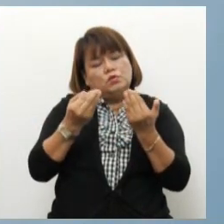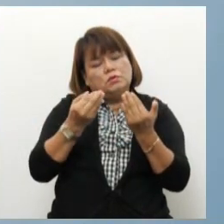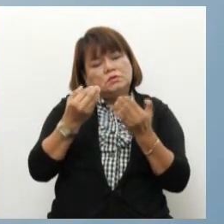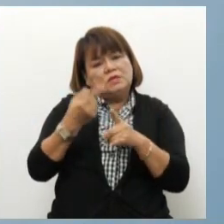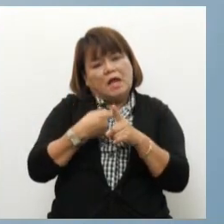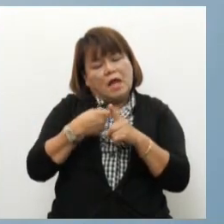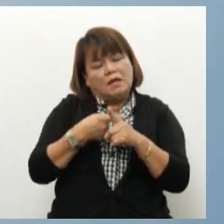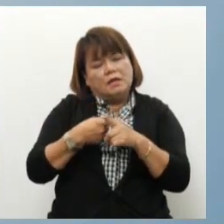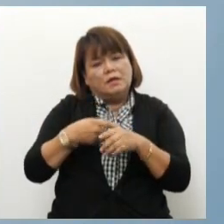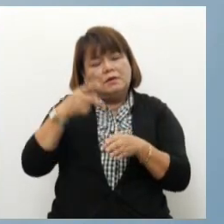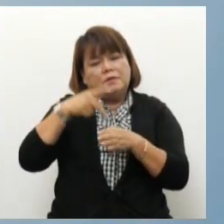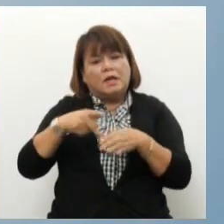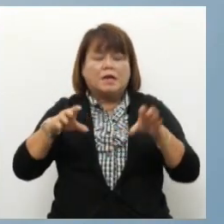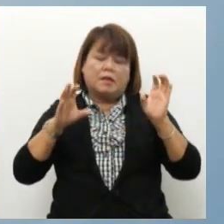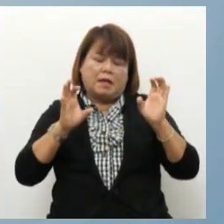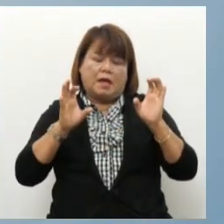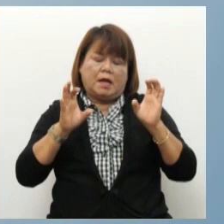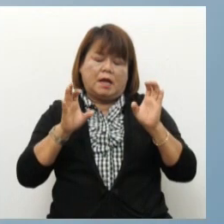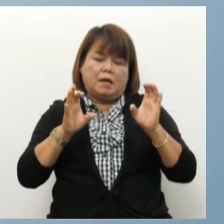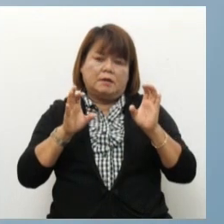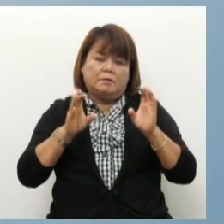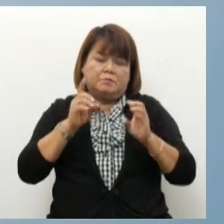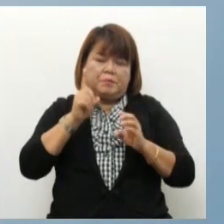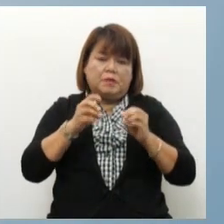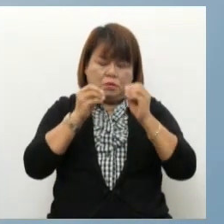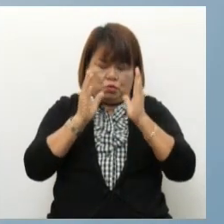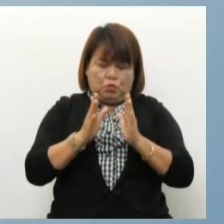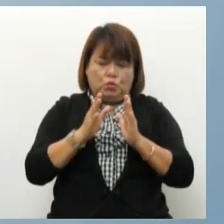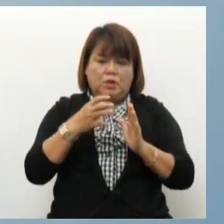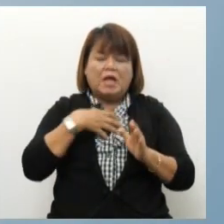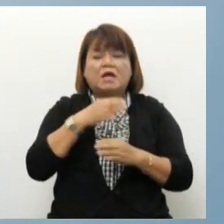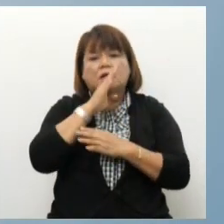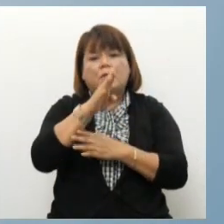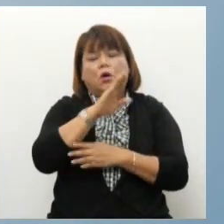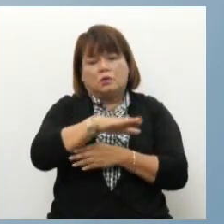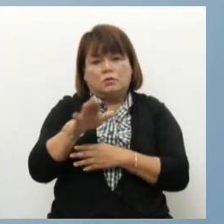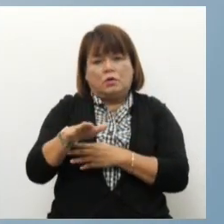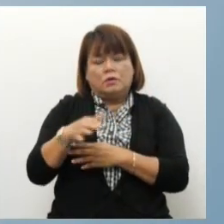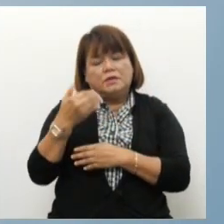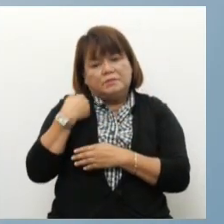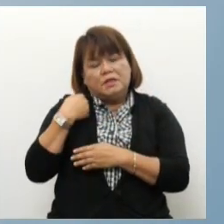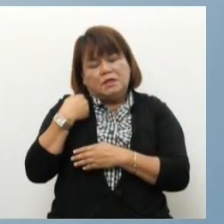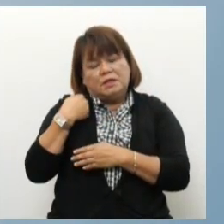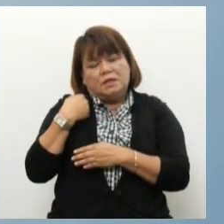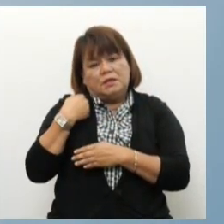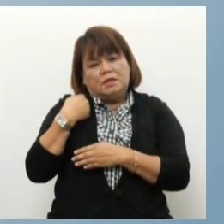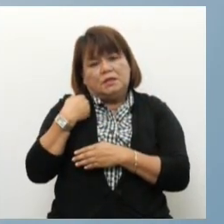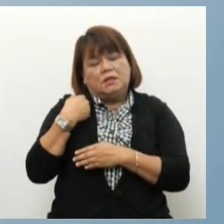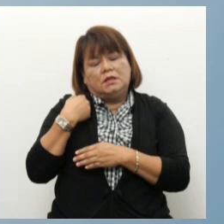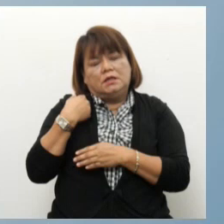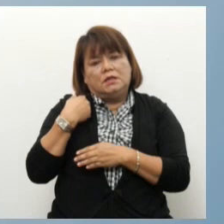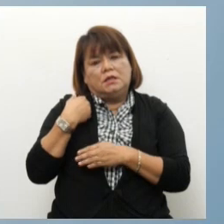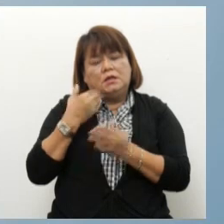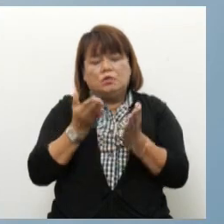ข้าราชการครูอย่างไรก็ตามก็อยากจะสื่อสารกับน้องๆ ที่มีคุณสมบัติหรือคุณครู